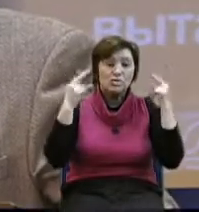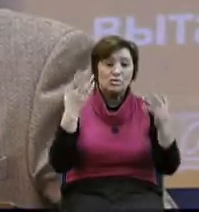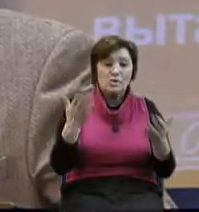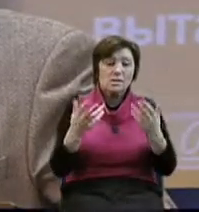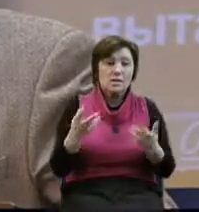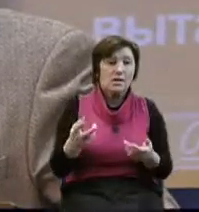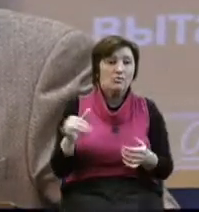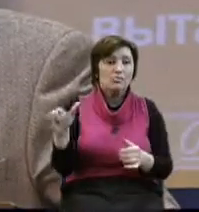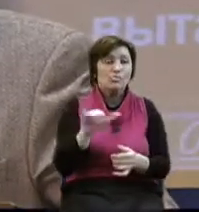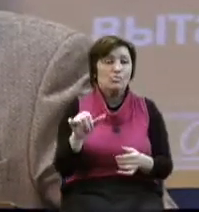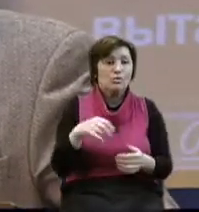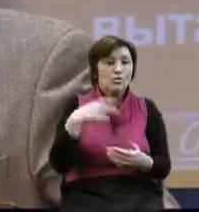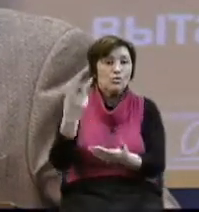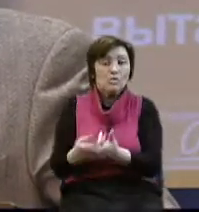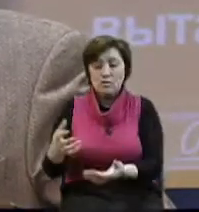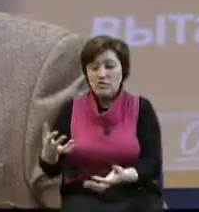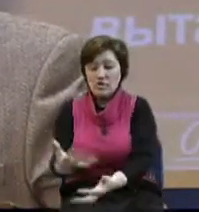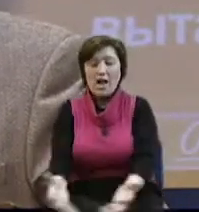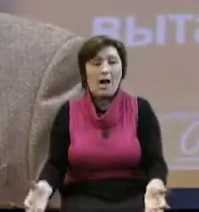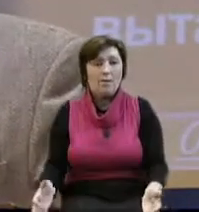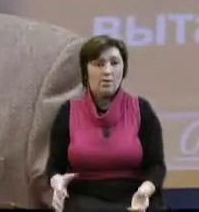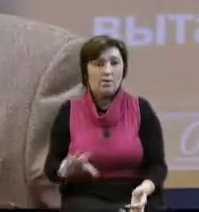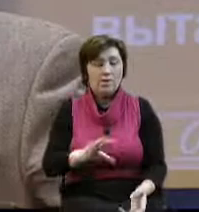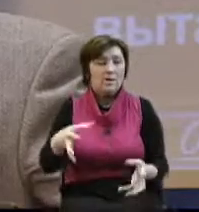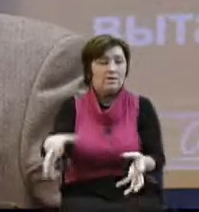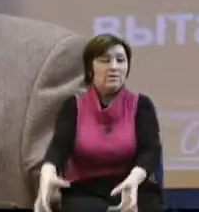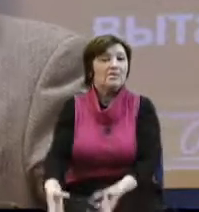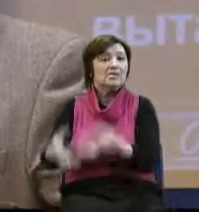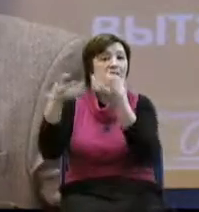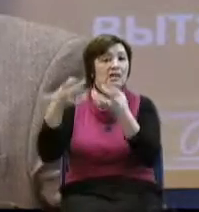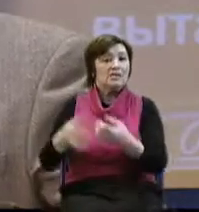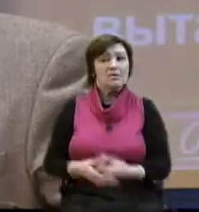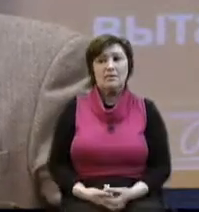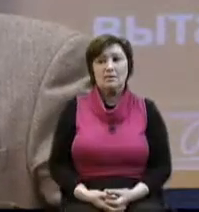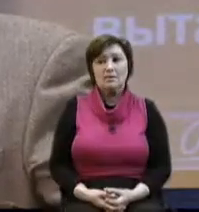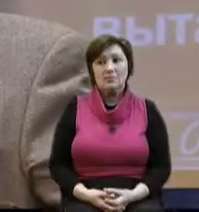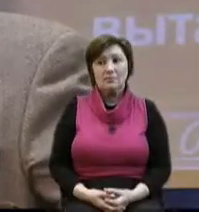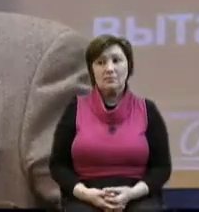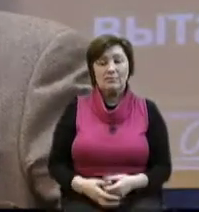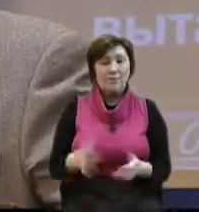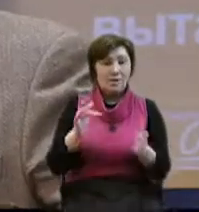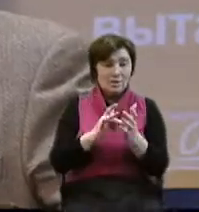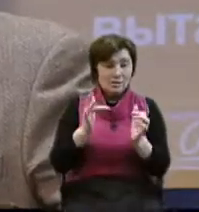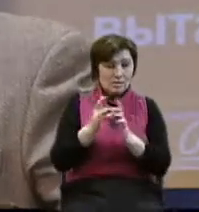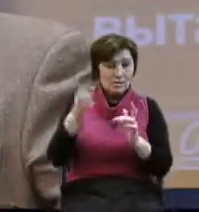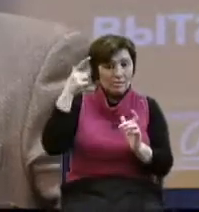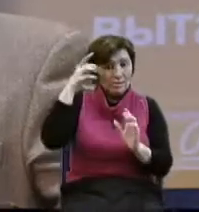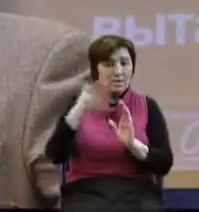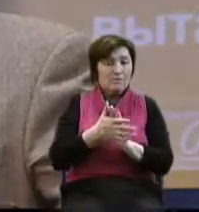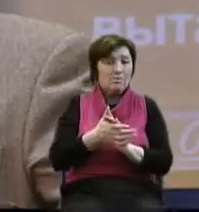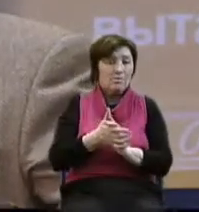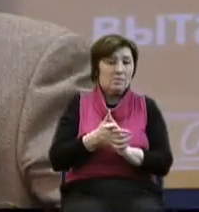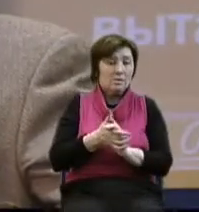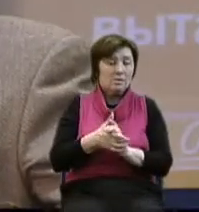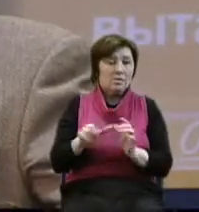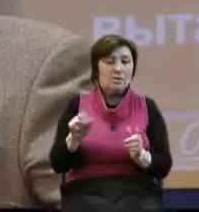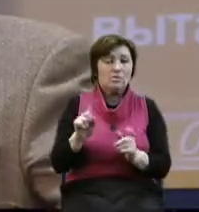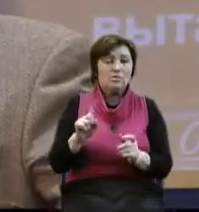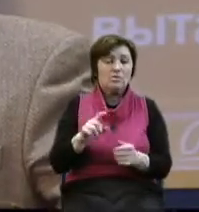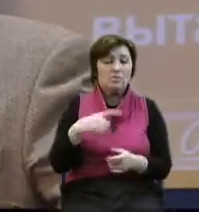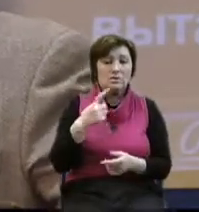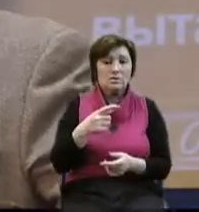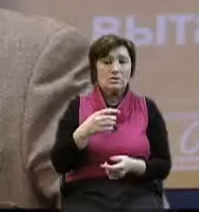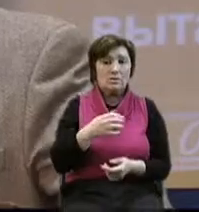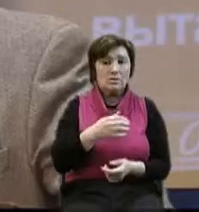в субботу упадет в яму, не возьмет ее и не вытащит? То есть Иисус понимал, о чем речь. Он хорошо знал, о чем идет речь. Что